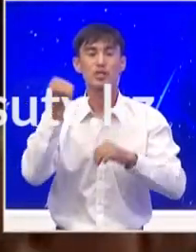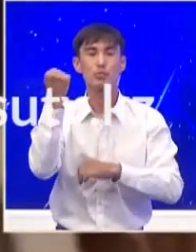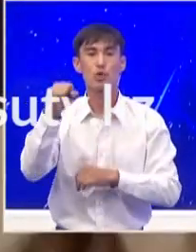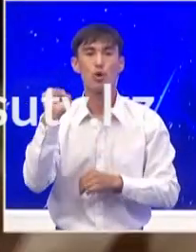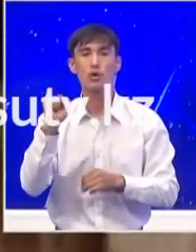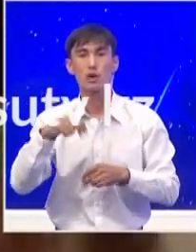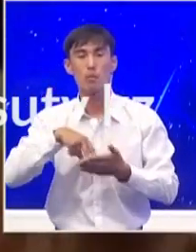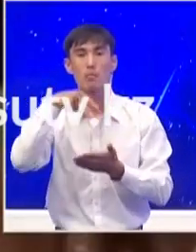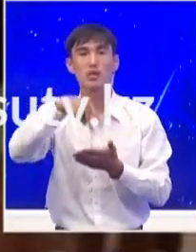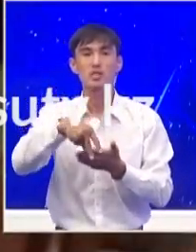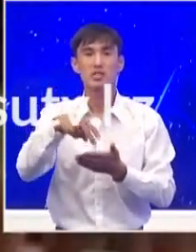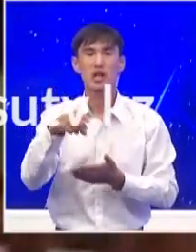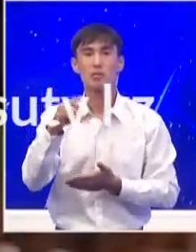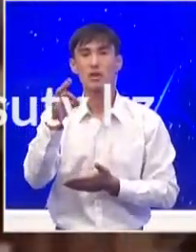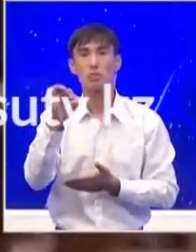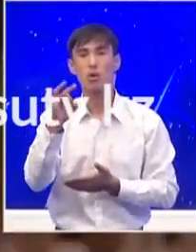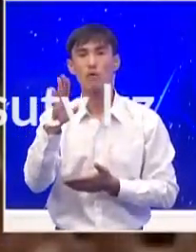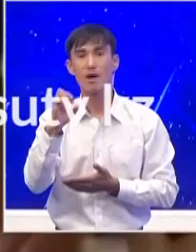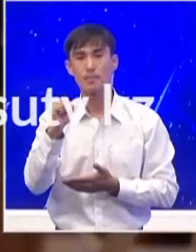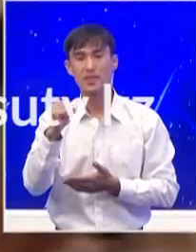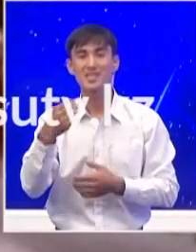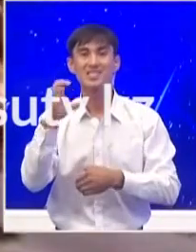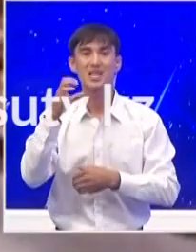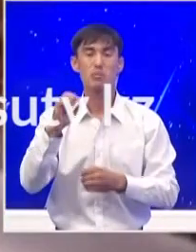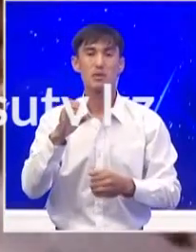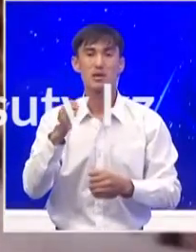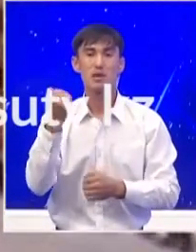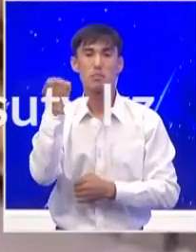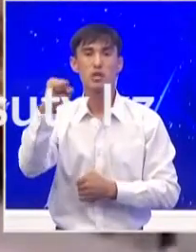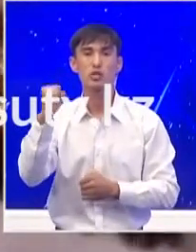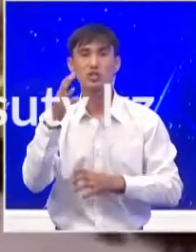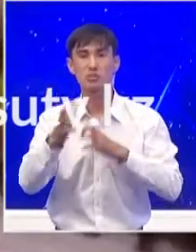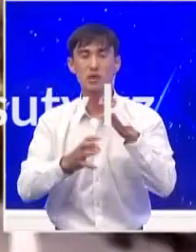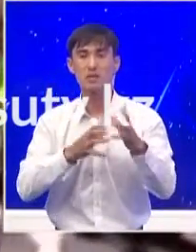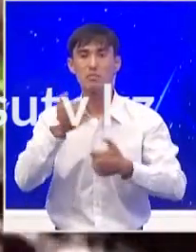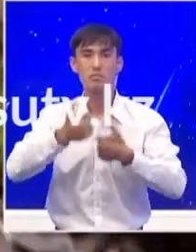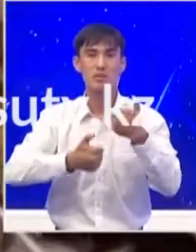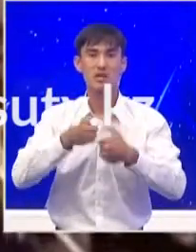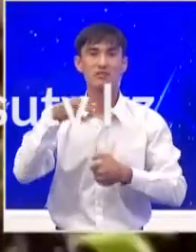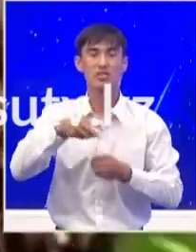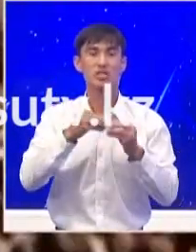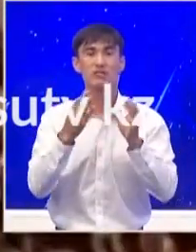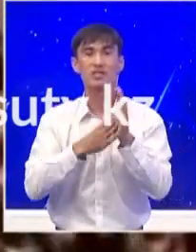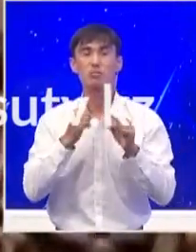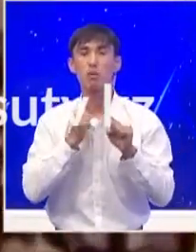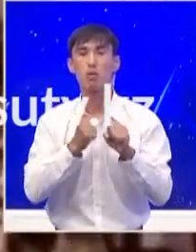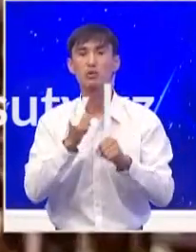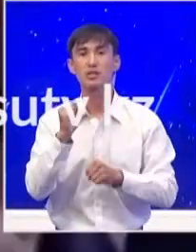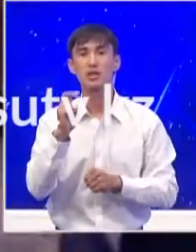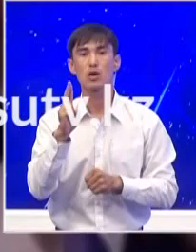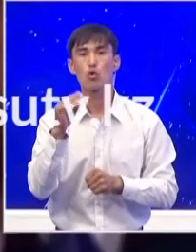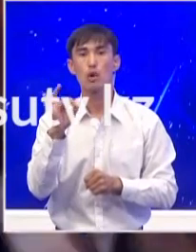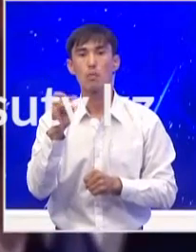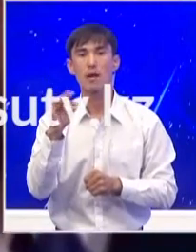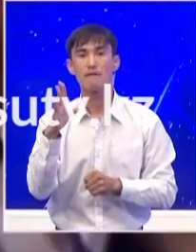по прыжкам в длину ольга рыбакова и серебряный призер чемпионата мира 2019 по боксу камчыбек кункка